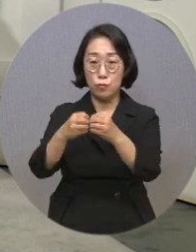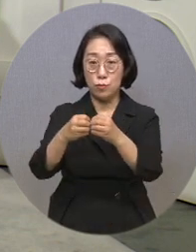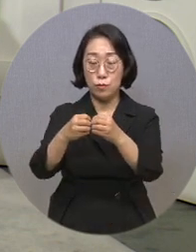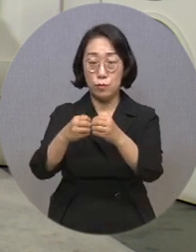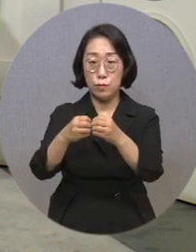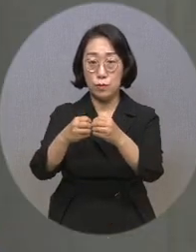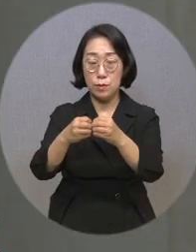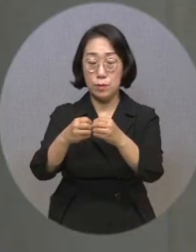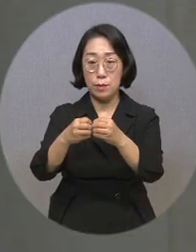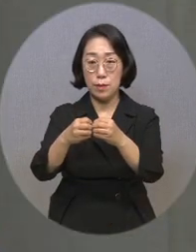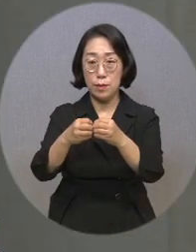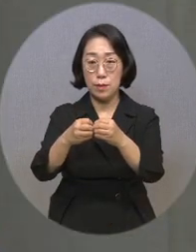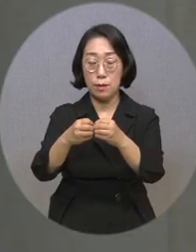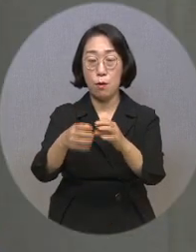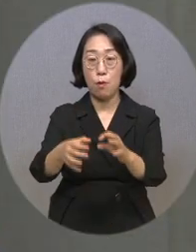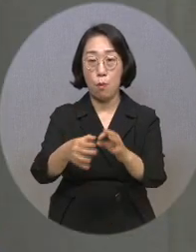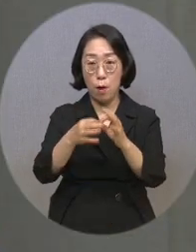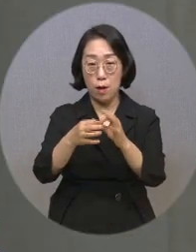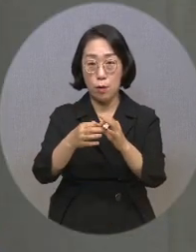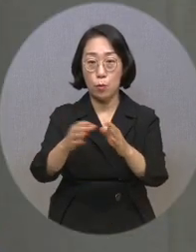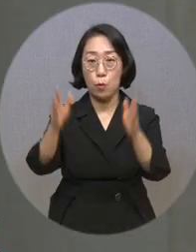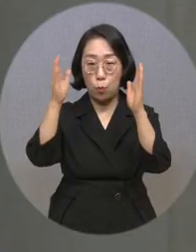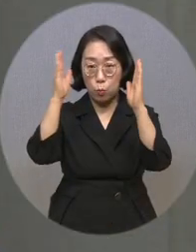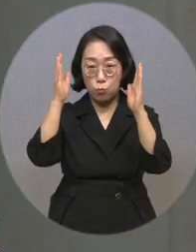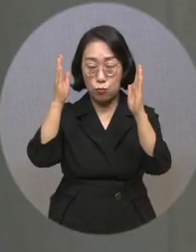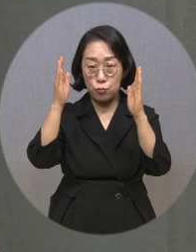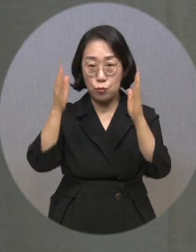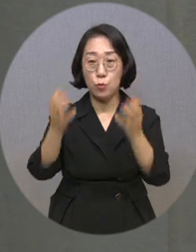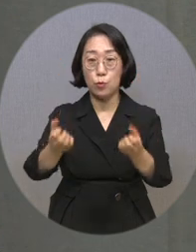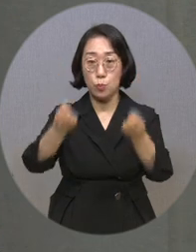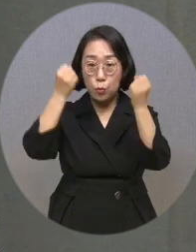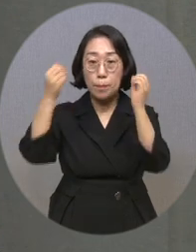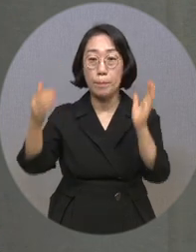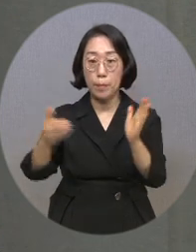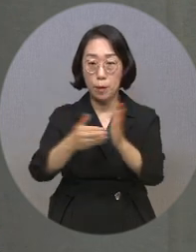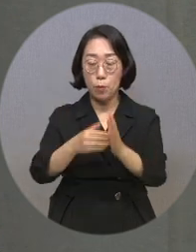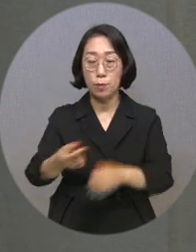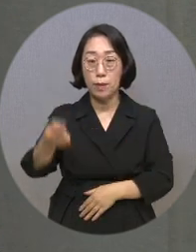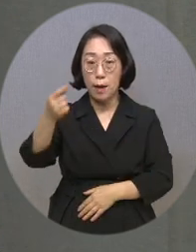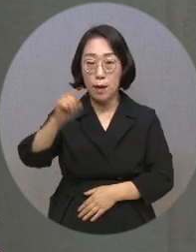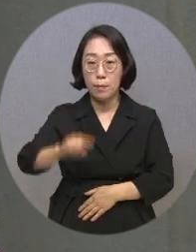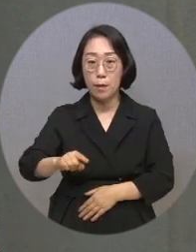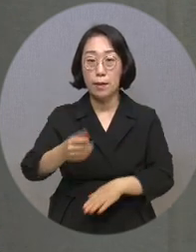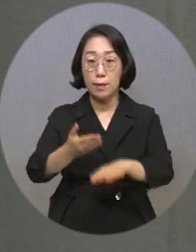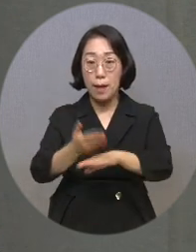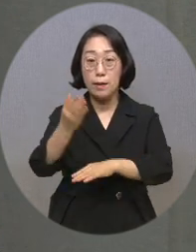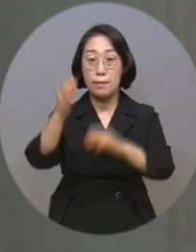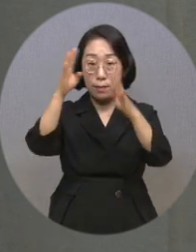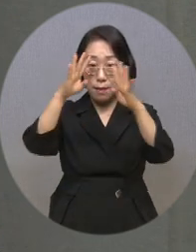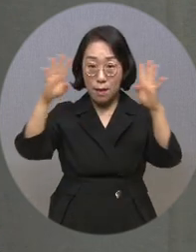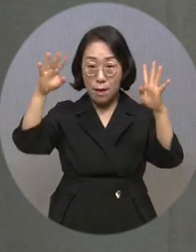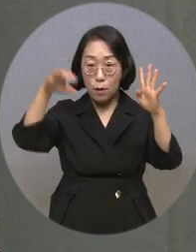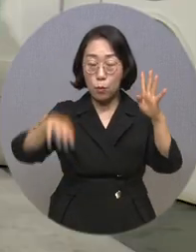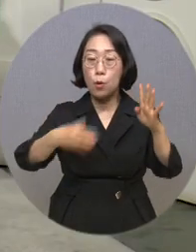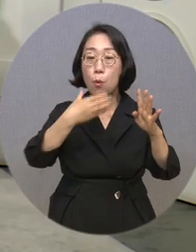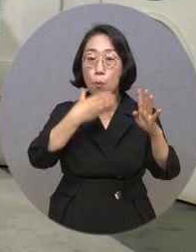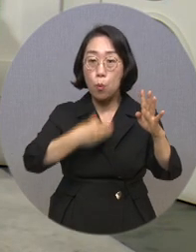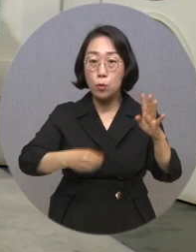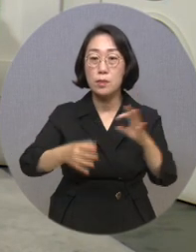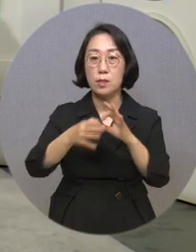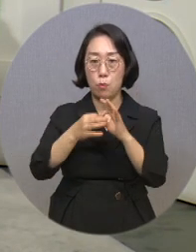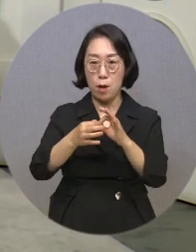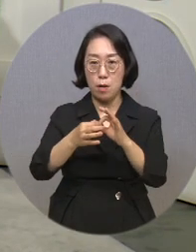문해창작학과를 공부하셨고 네. 또 그 다음에는 또 딴 대학에 가셔서 복지학을